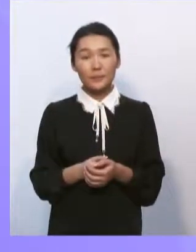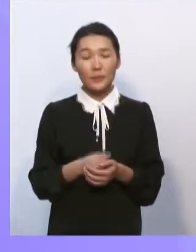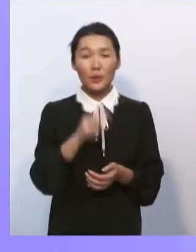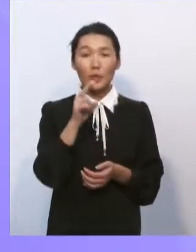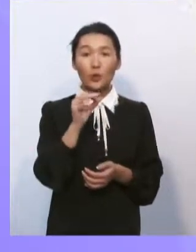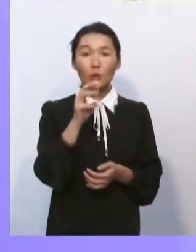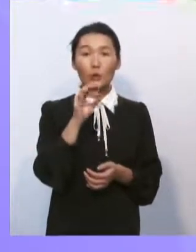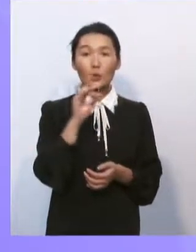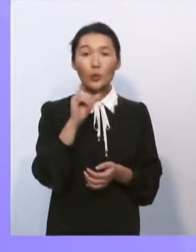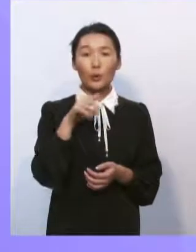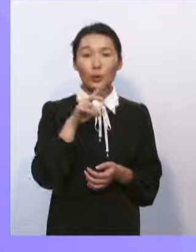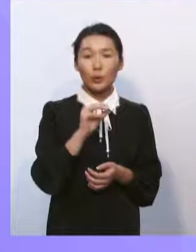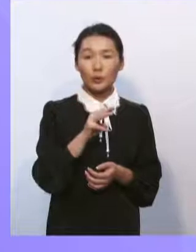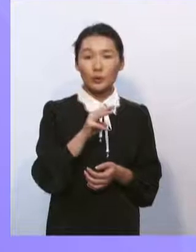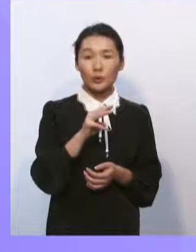Көтөрүлөт.